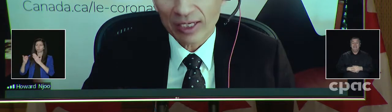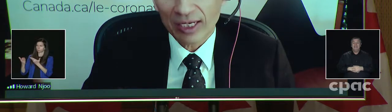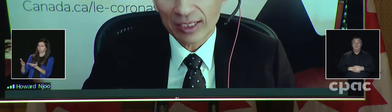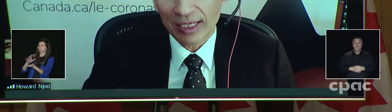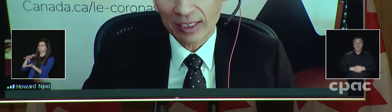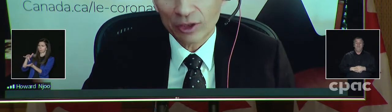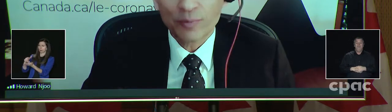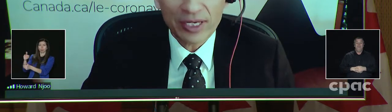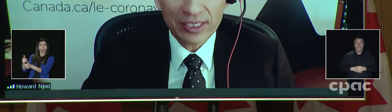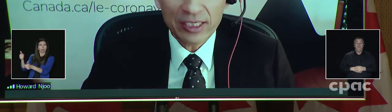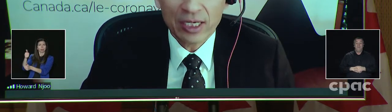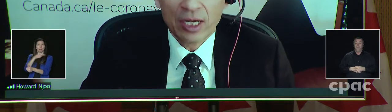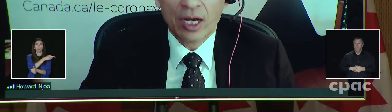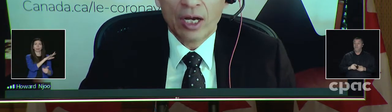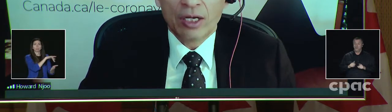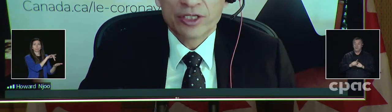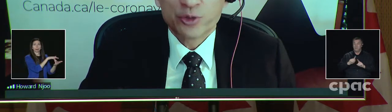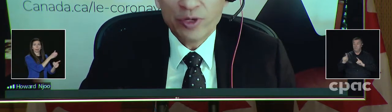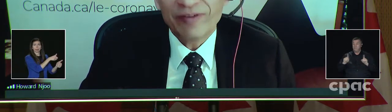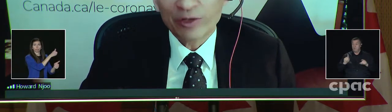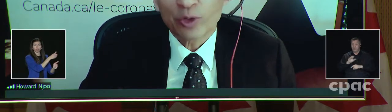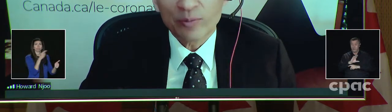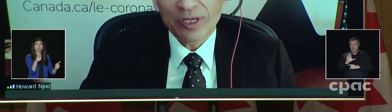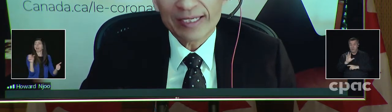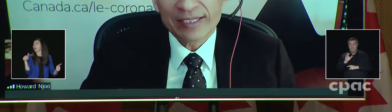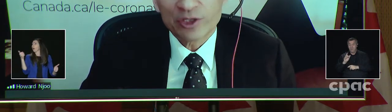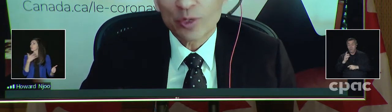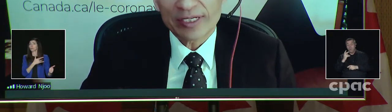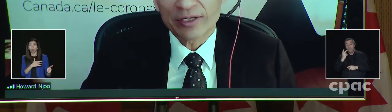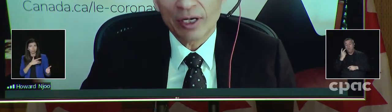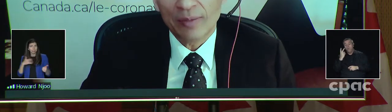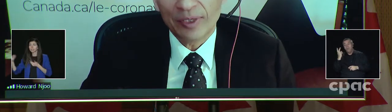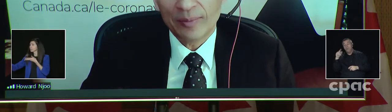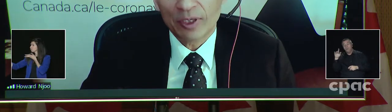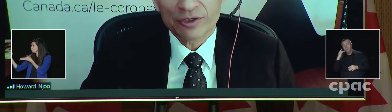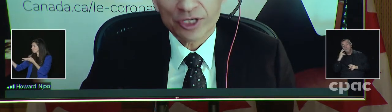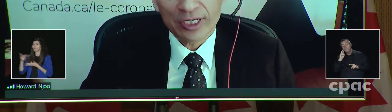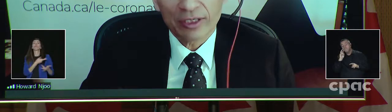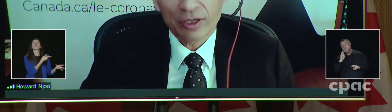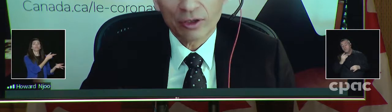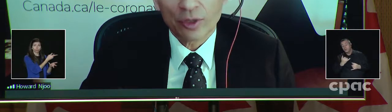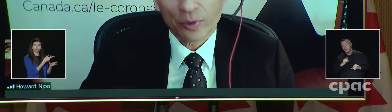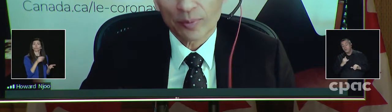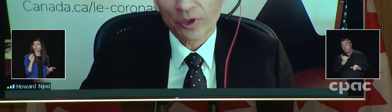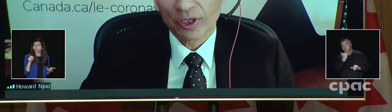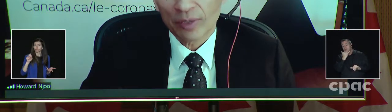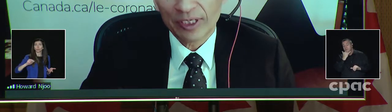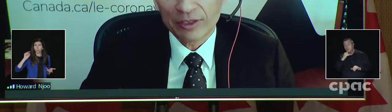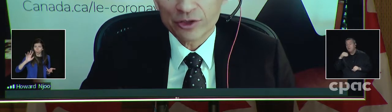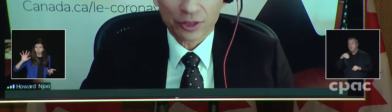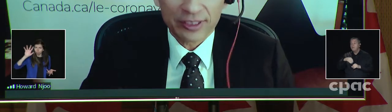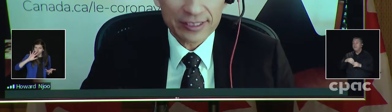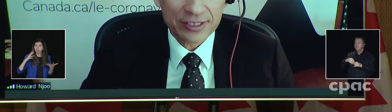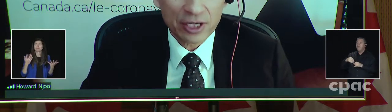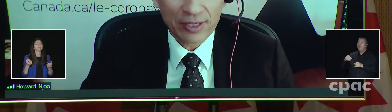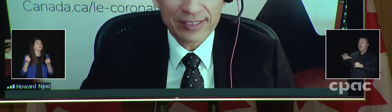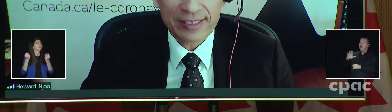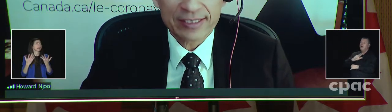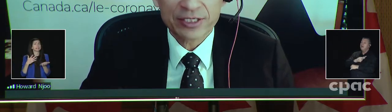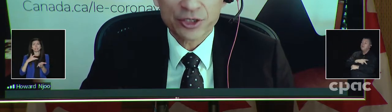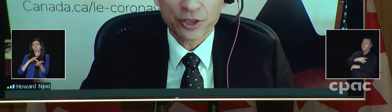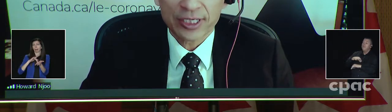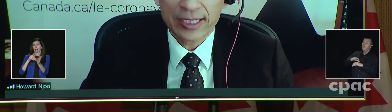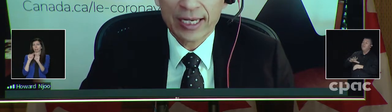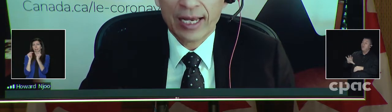travers le pays, suivent étroitement la situation épidémiologique dans leur propre juridiction. Et